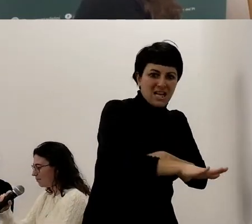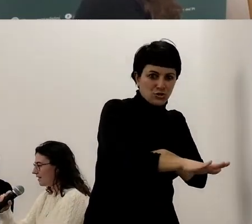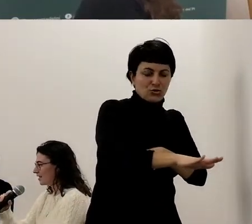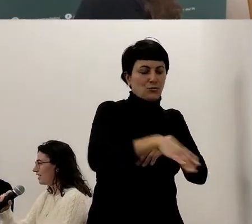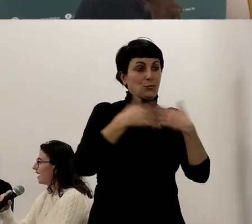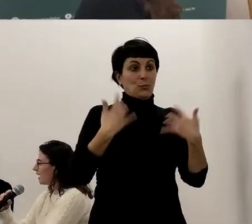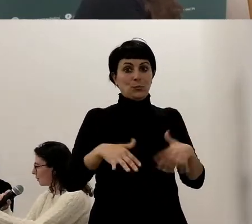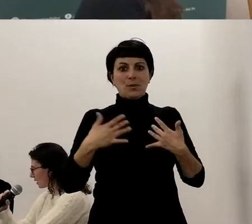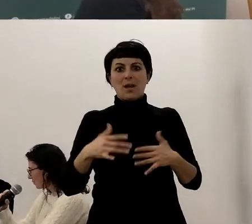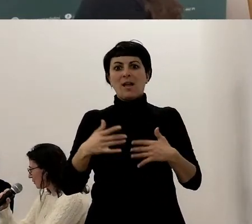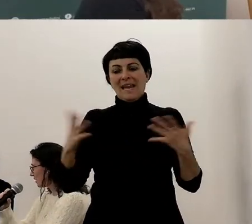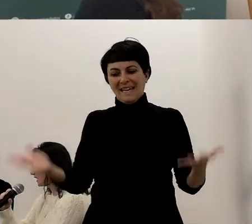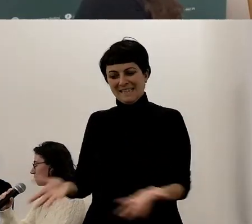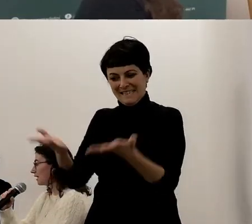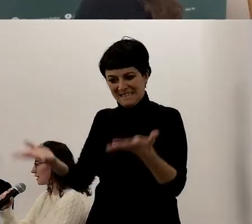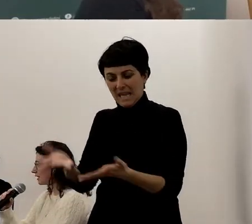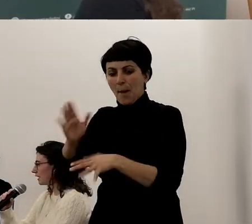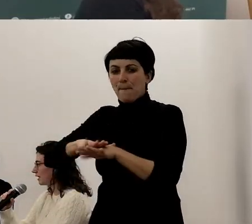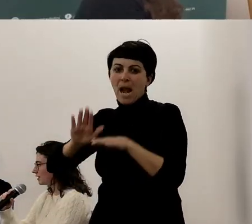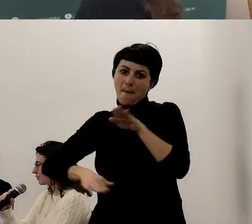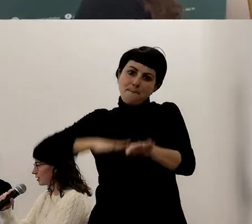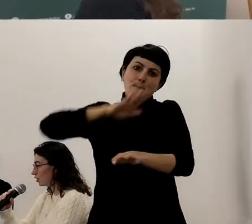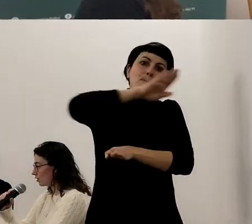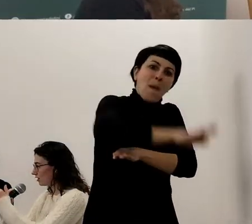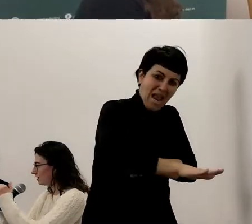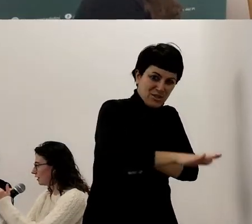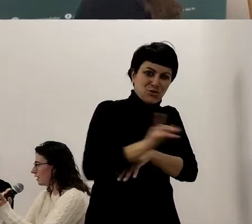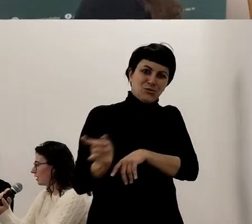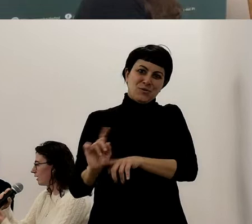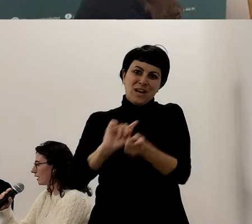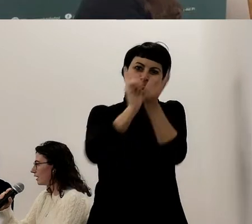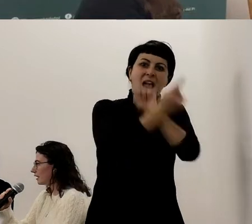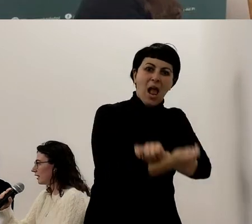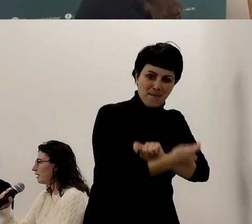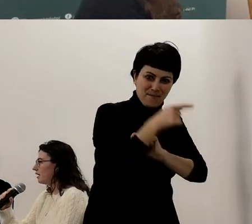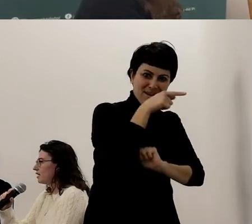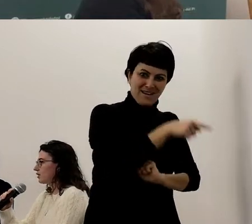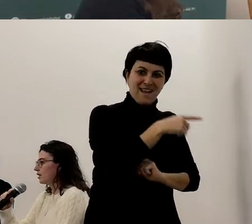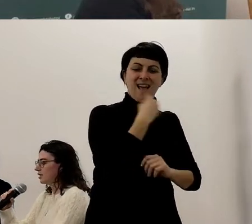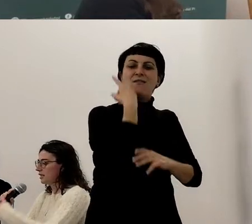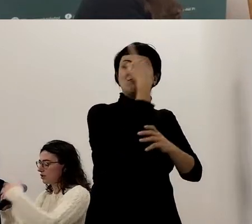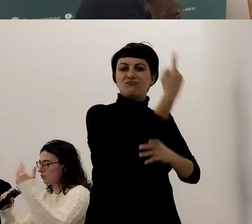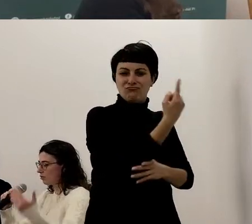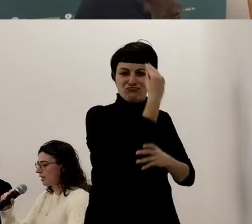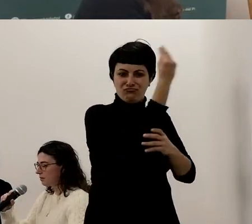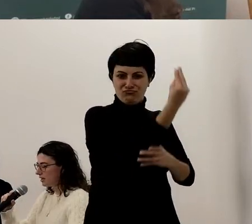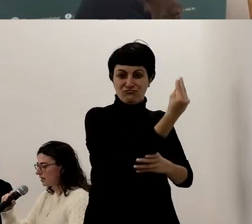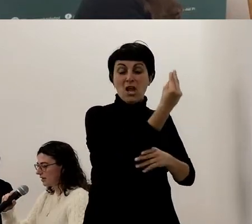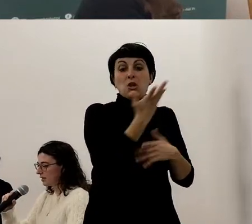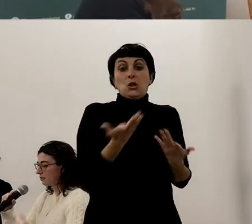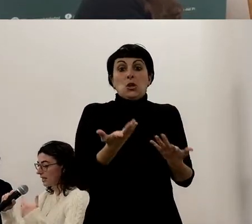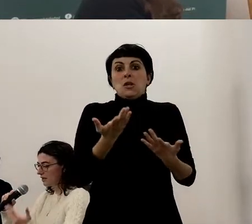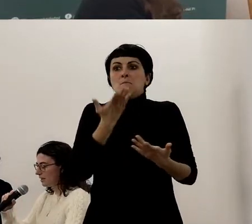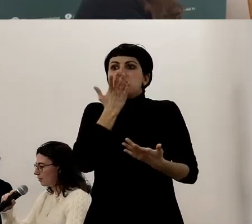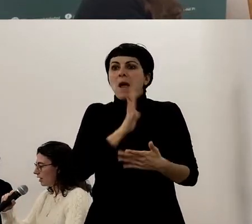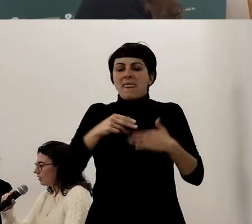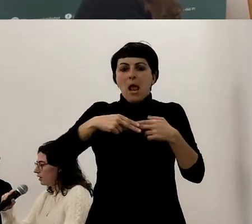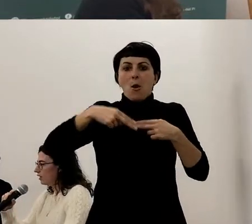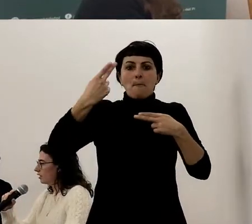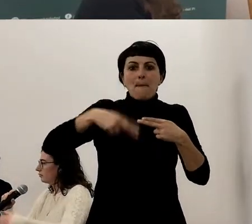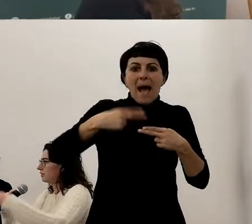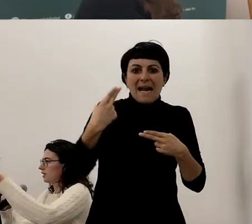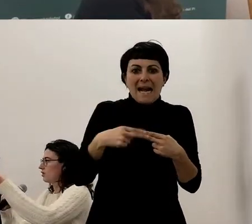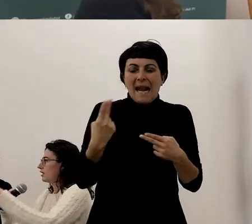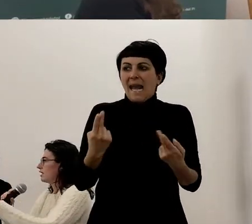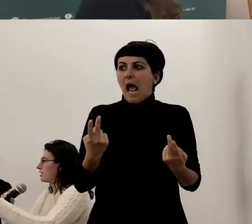aquest any fes el pas. Algunes ho aconseguim i d'altres encara es costa. I hi ha una barrera que no sabem si és com socialment es veu que la